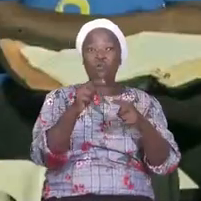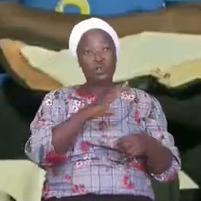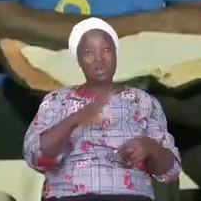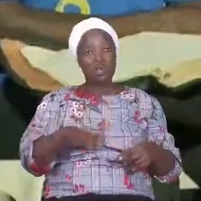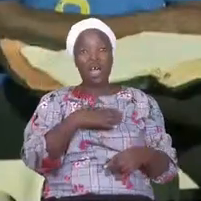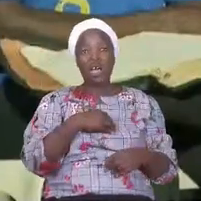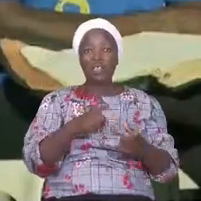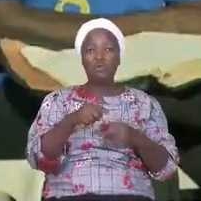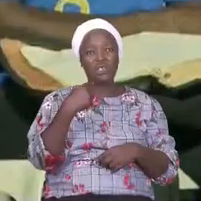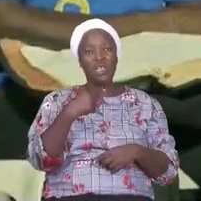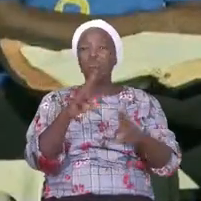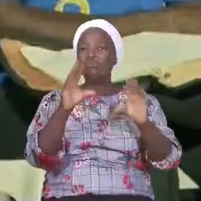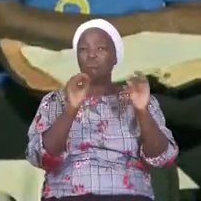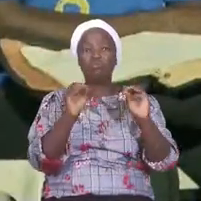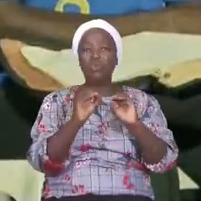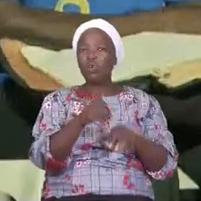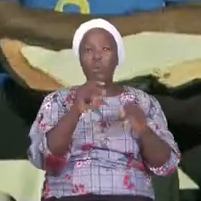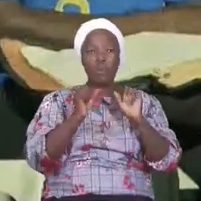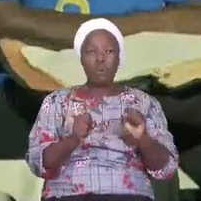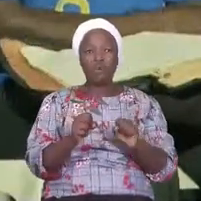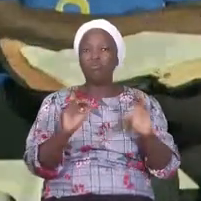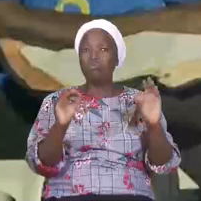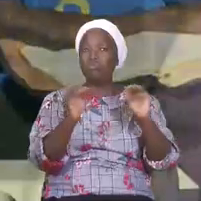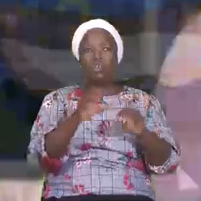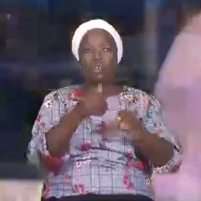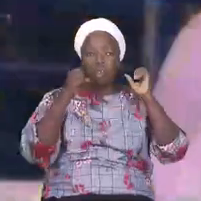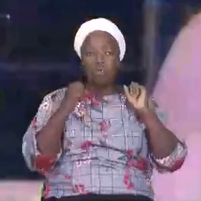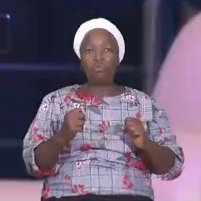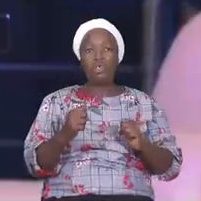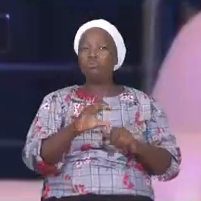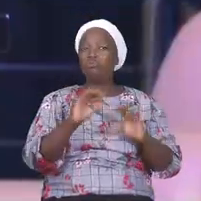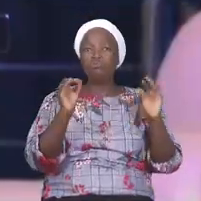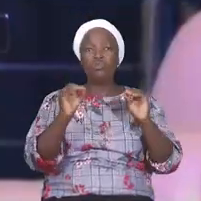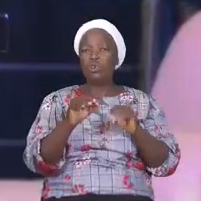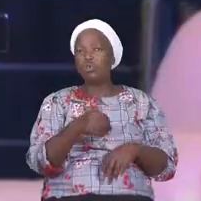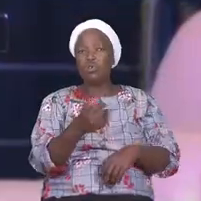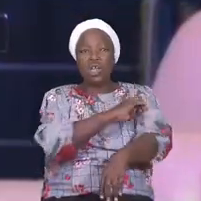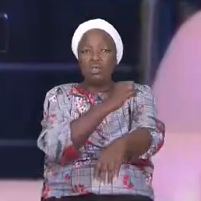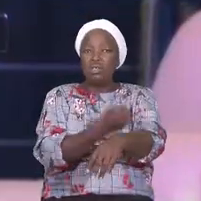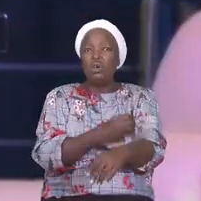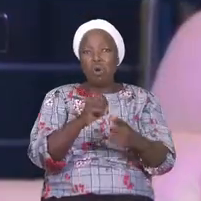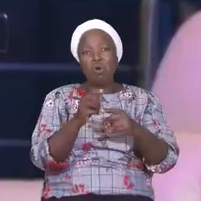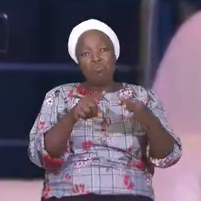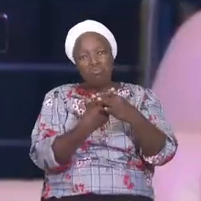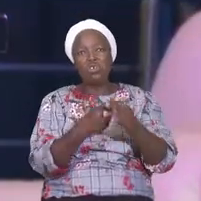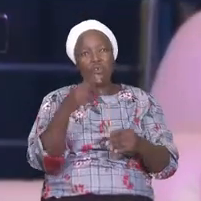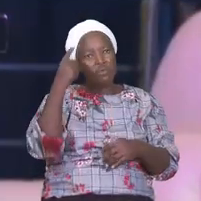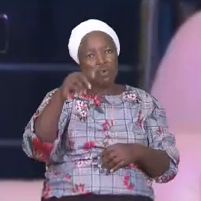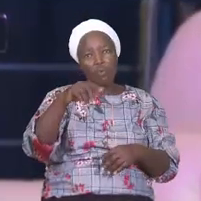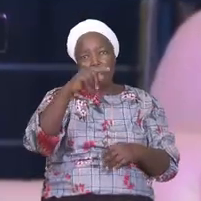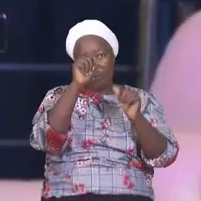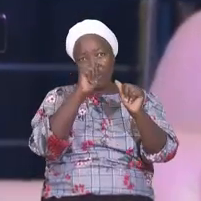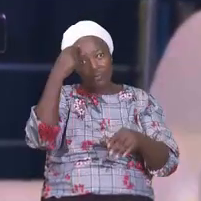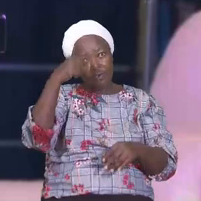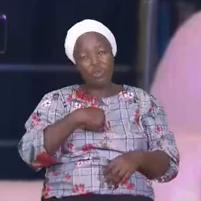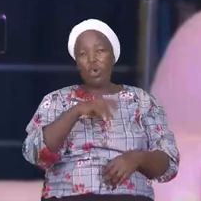eux. Comme toi tu viens à Christ, tu dis pas d'autre puissance, pas d'autre force,